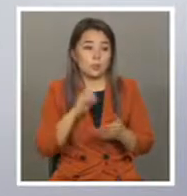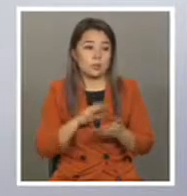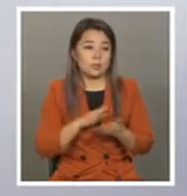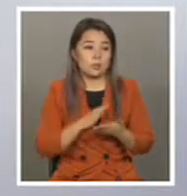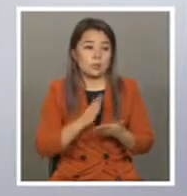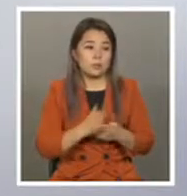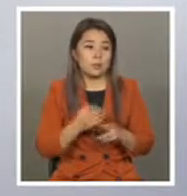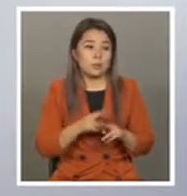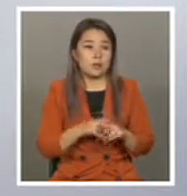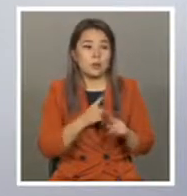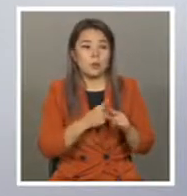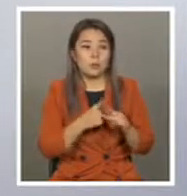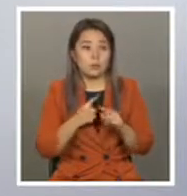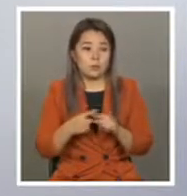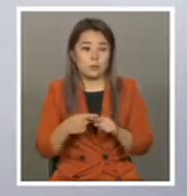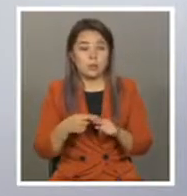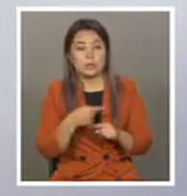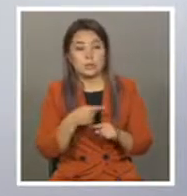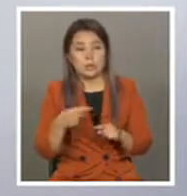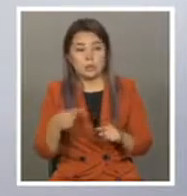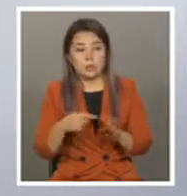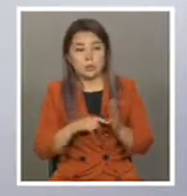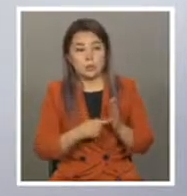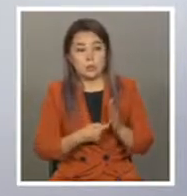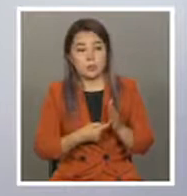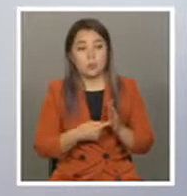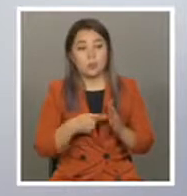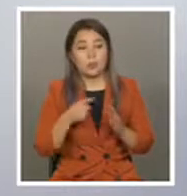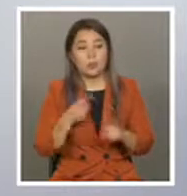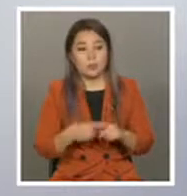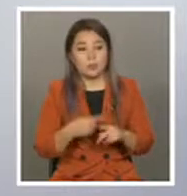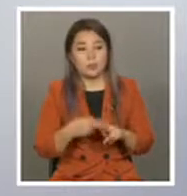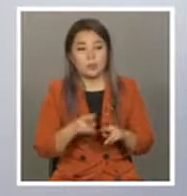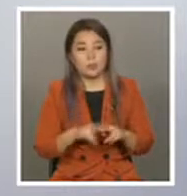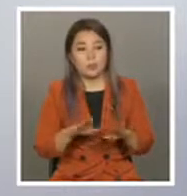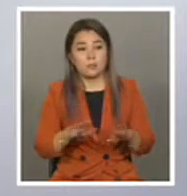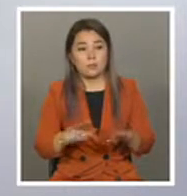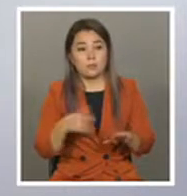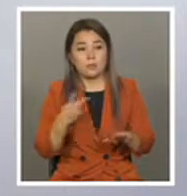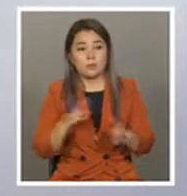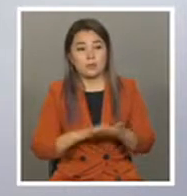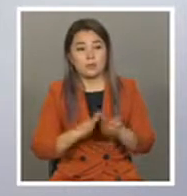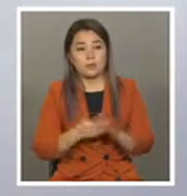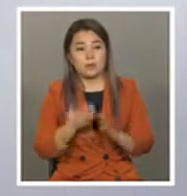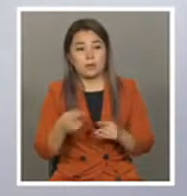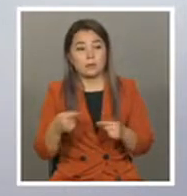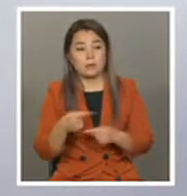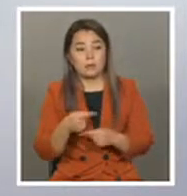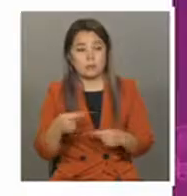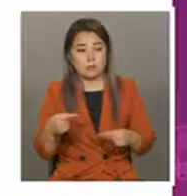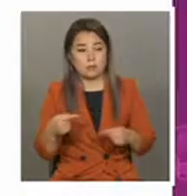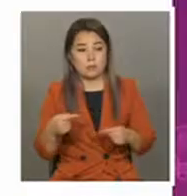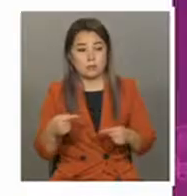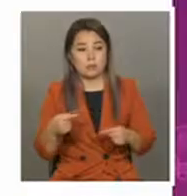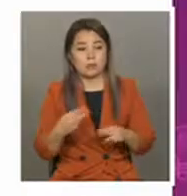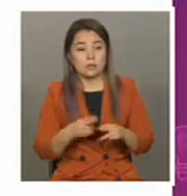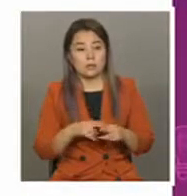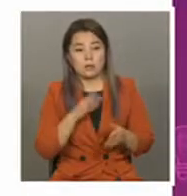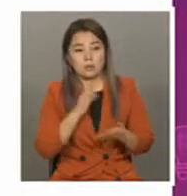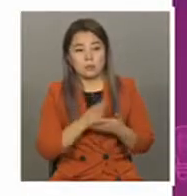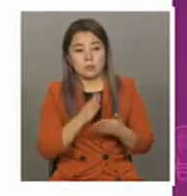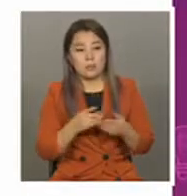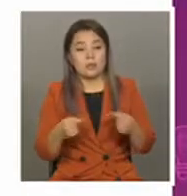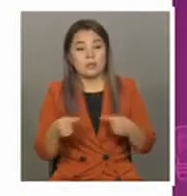түбірлердің қосындысы теріс, көбейтіндісі оң. Бұл екінші жағдай. Екі түбірді теріс сан болу керек. Шынымен де